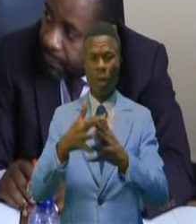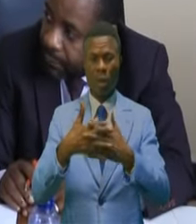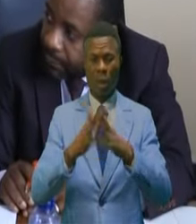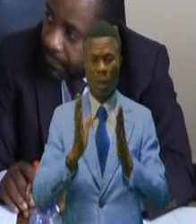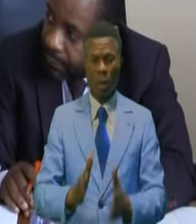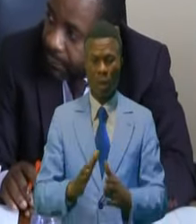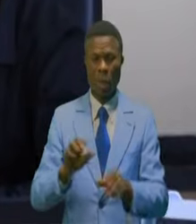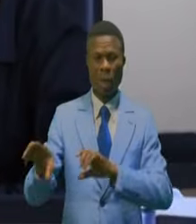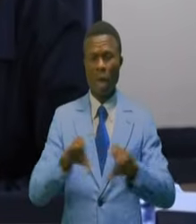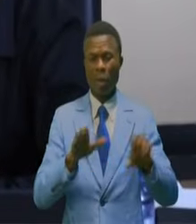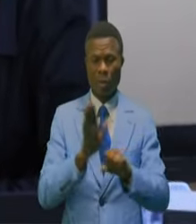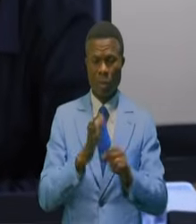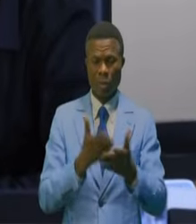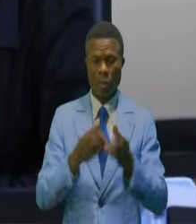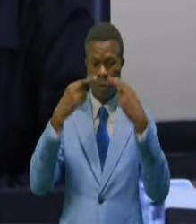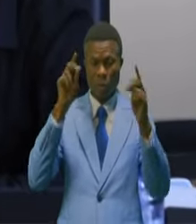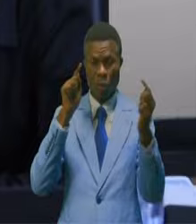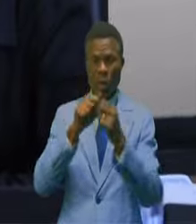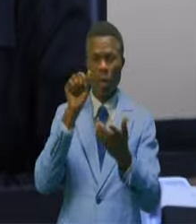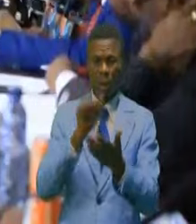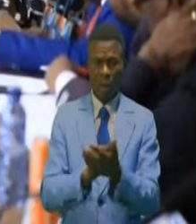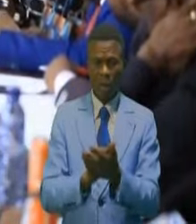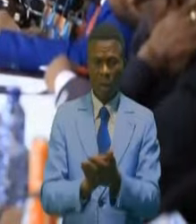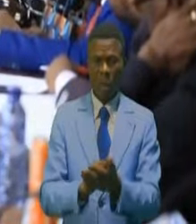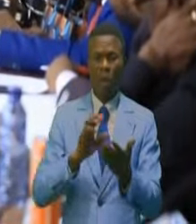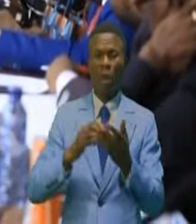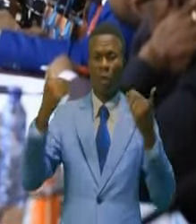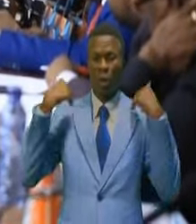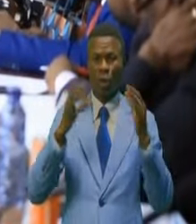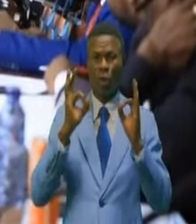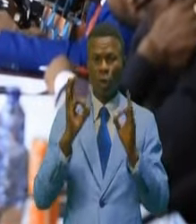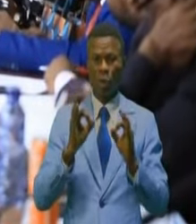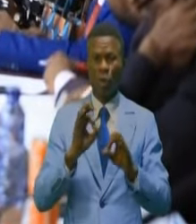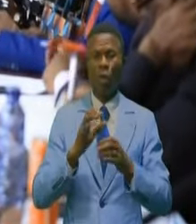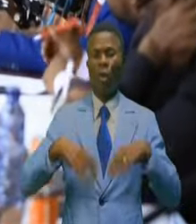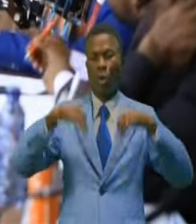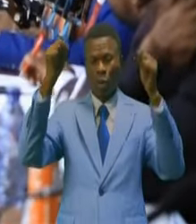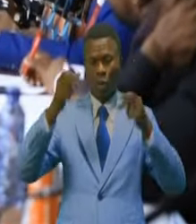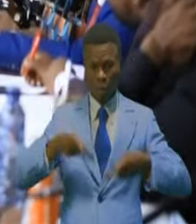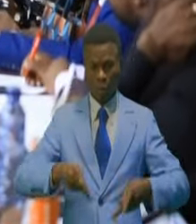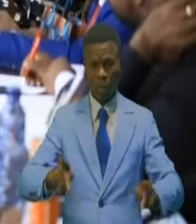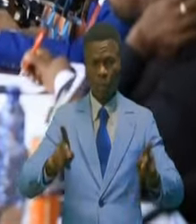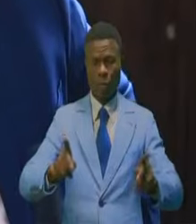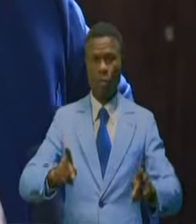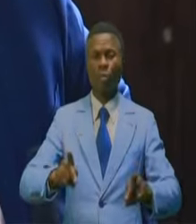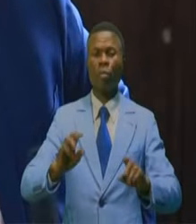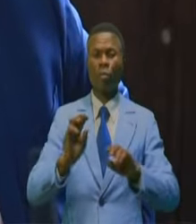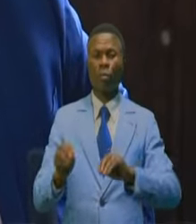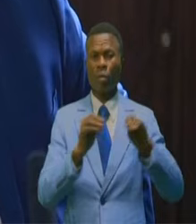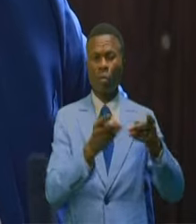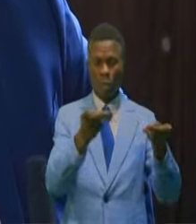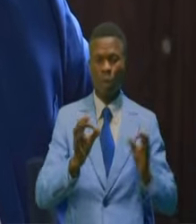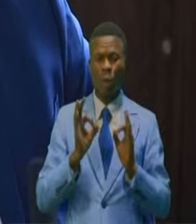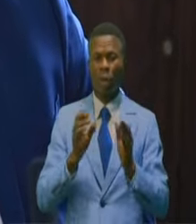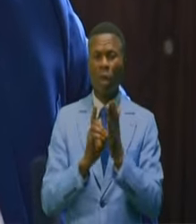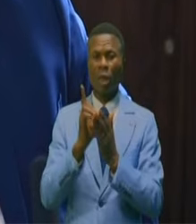et multilatéraux. Pour atteindre ces objectifs, un nouveau cadre organique a été validé pour permettre une nouvelle mise en place qui va